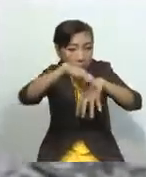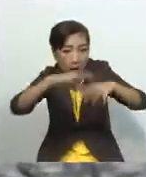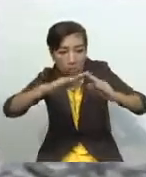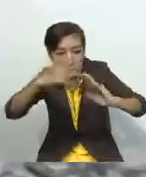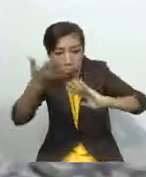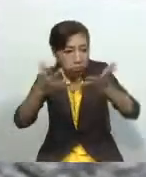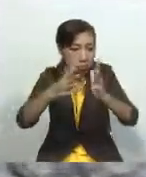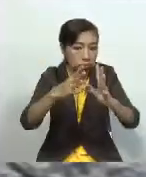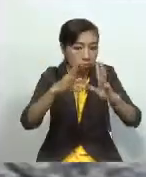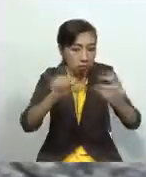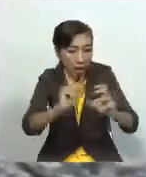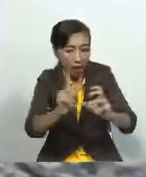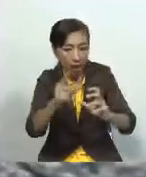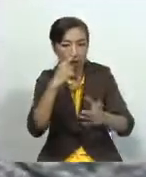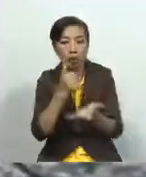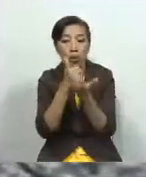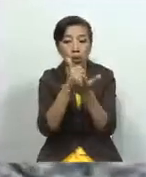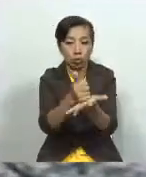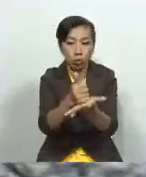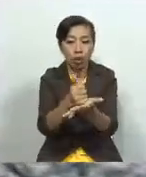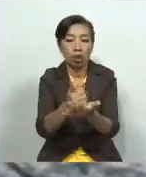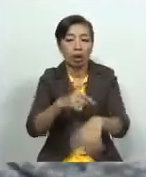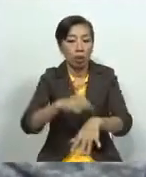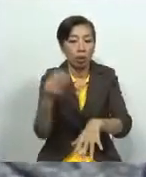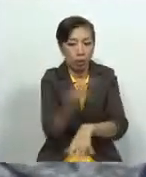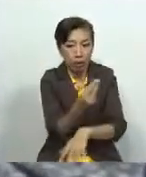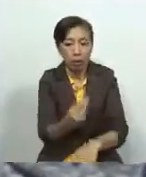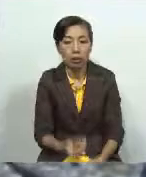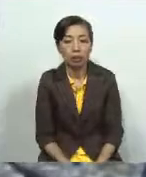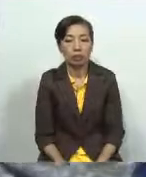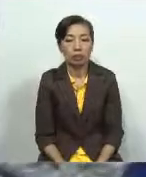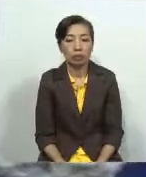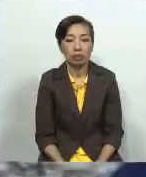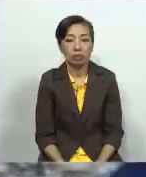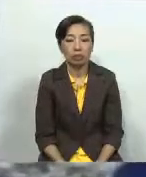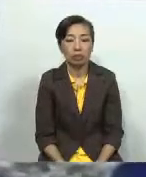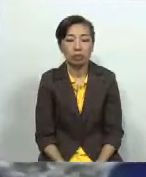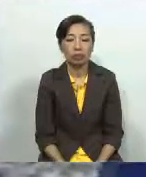ระทบมากน้อยแค่ไหนเพื่อจะได้เข้าไปช่วยเหลือประชาชนได้โดยทันทีค่ะ